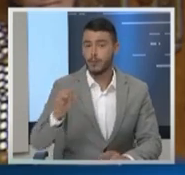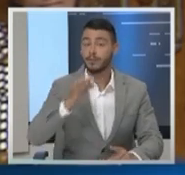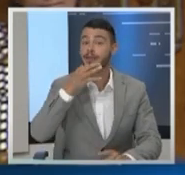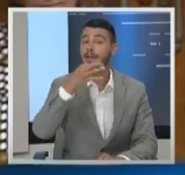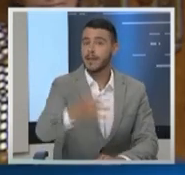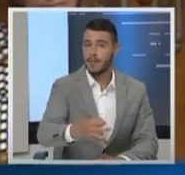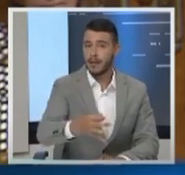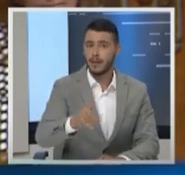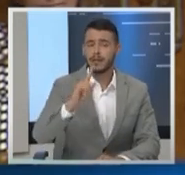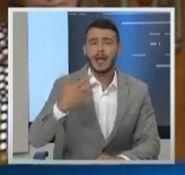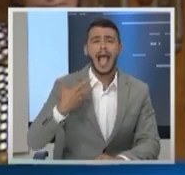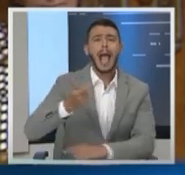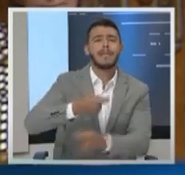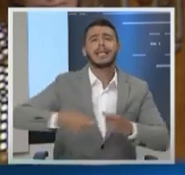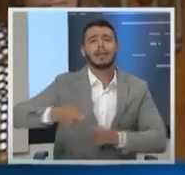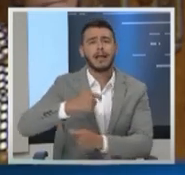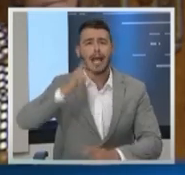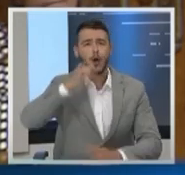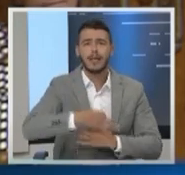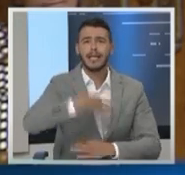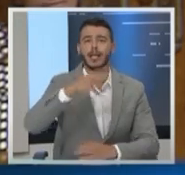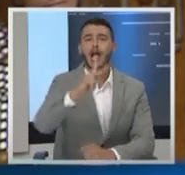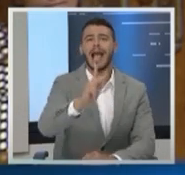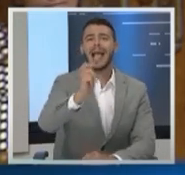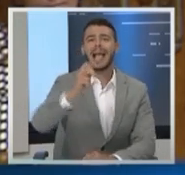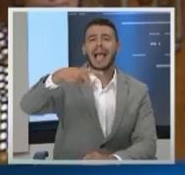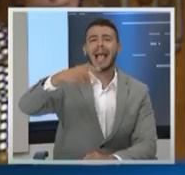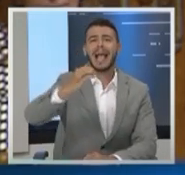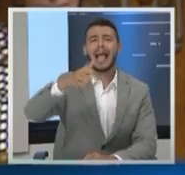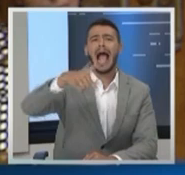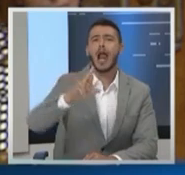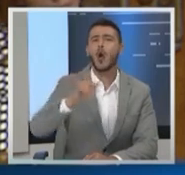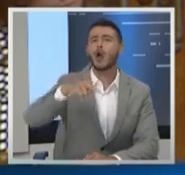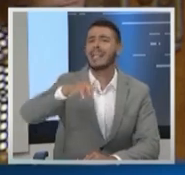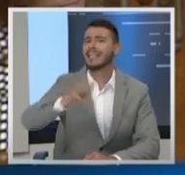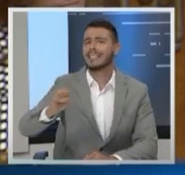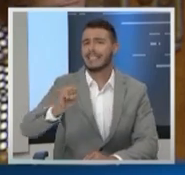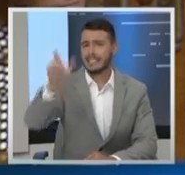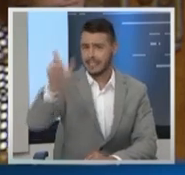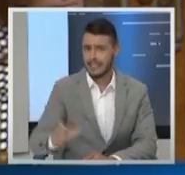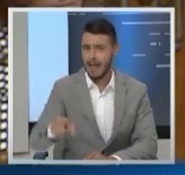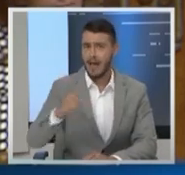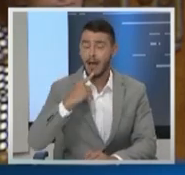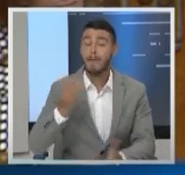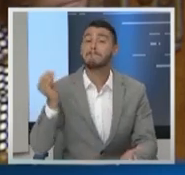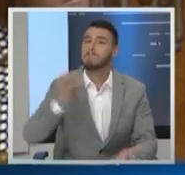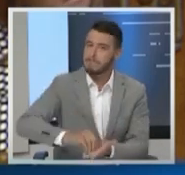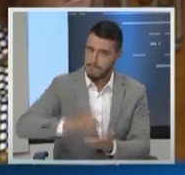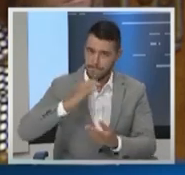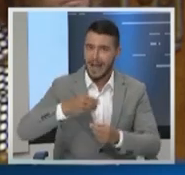στον επιχειρηματία κύριο Καλογρίτσα, ρίχνοντας πάλι λάσπη στον ανεμιστήρα. Και τι είπε, του δώσατε λέει τα